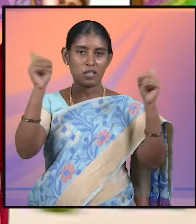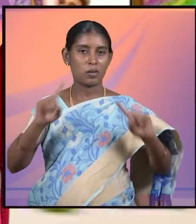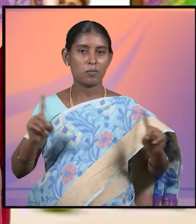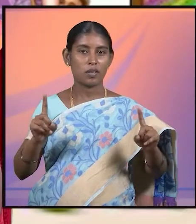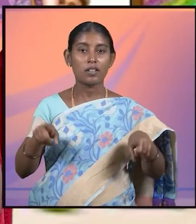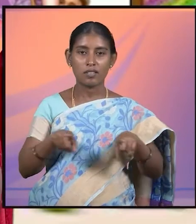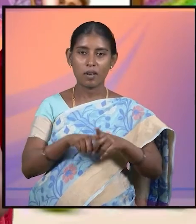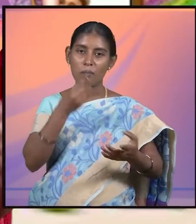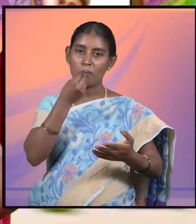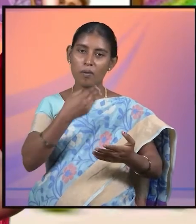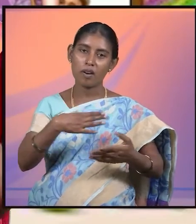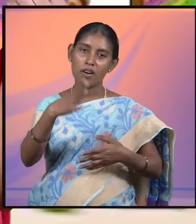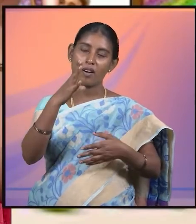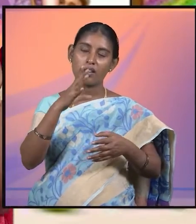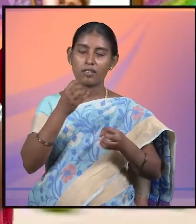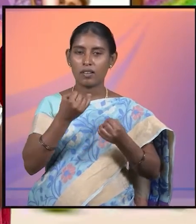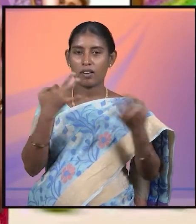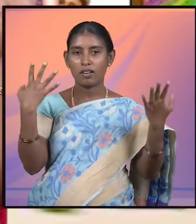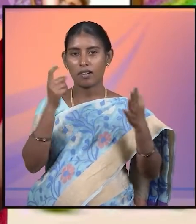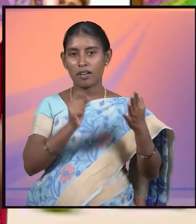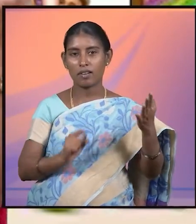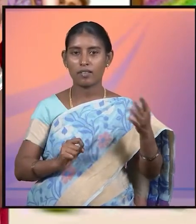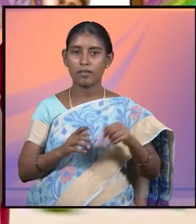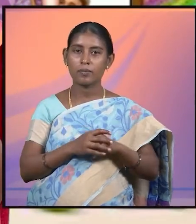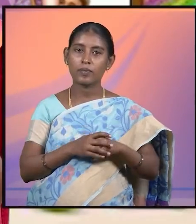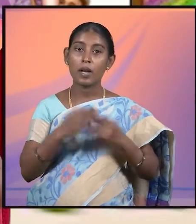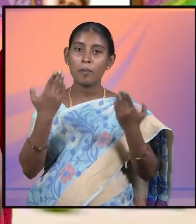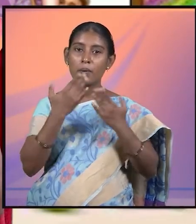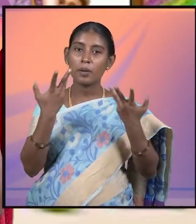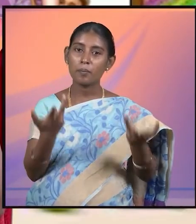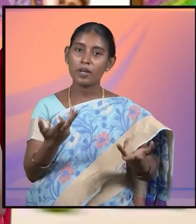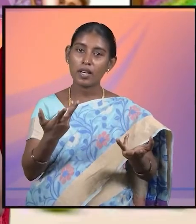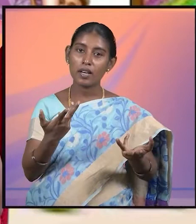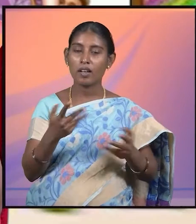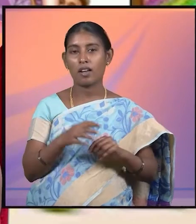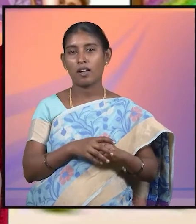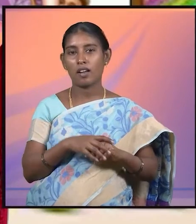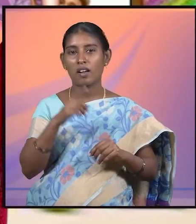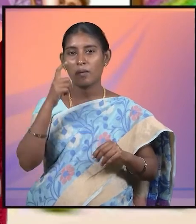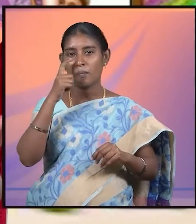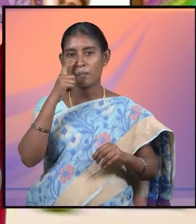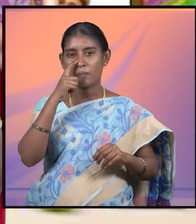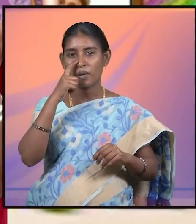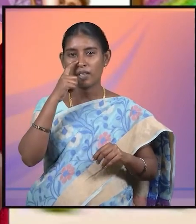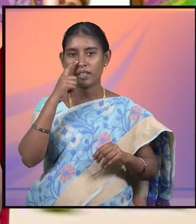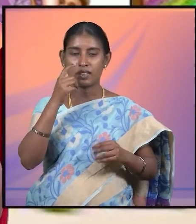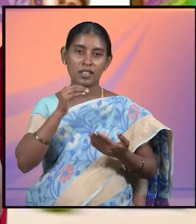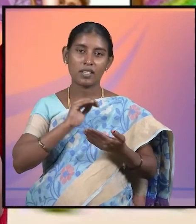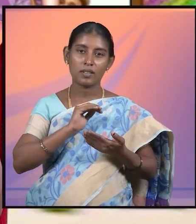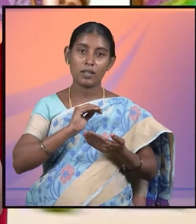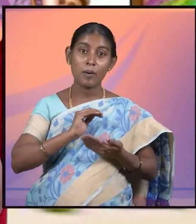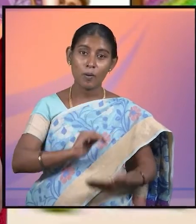செய்தார். மேலும், கல்வி இல்லா பெண்கள் கலர் நிலம், அந்நிலத்தில் புல் விளைந்திடலாம், நல்ல